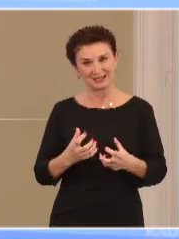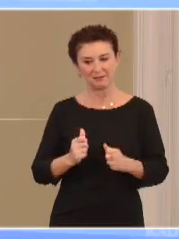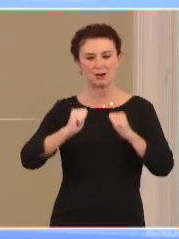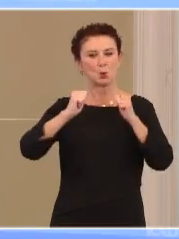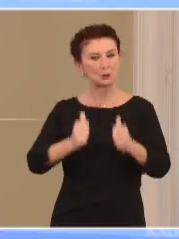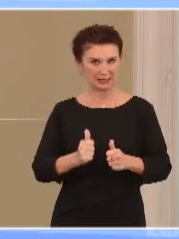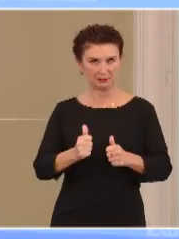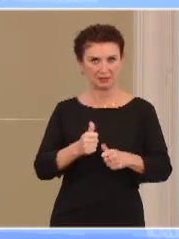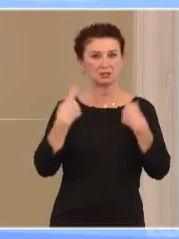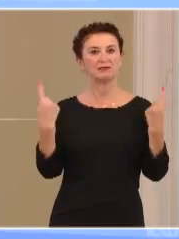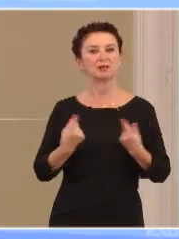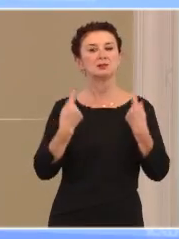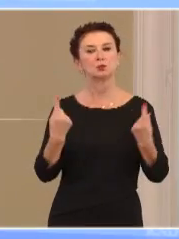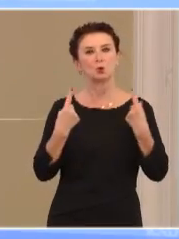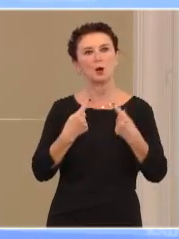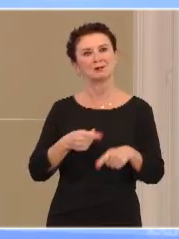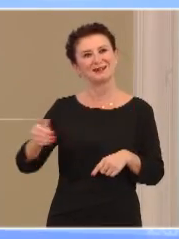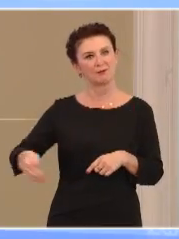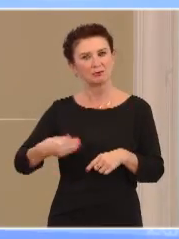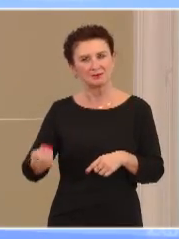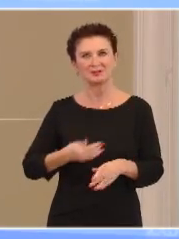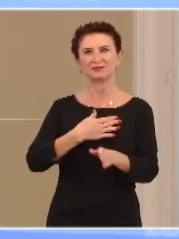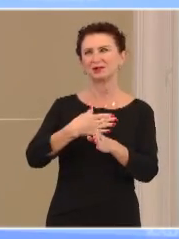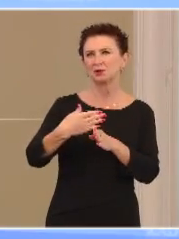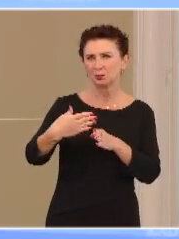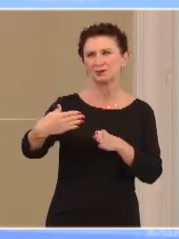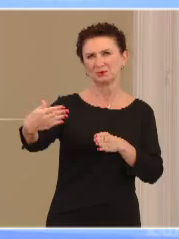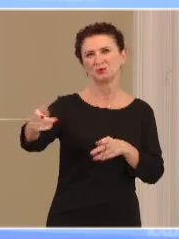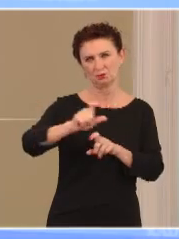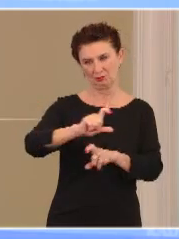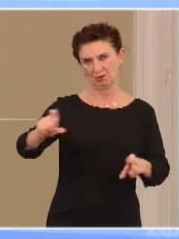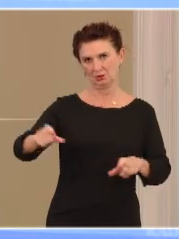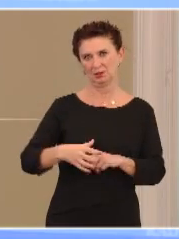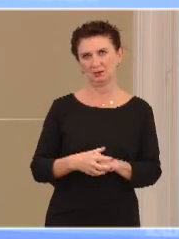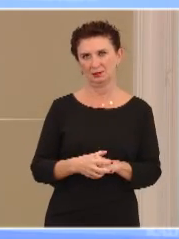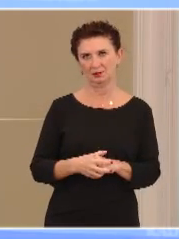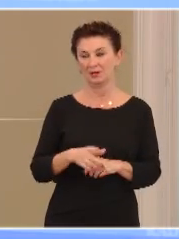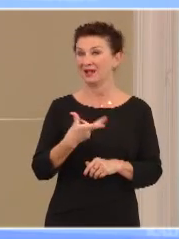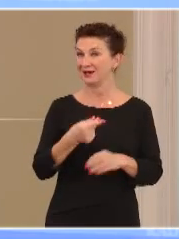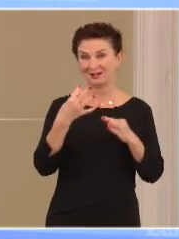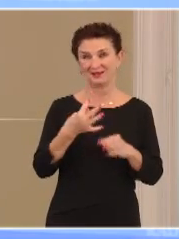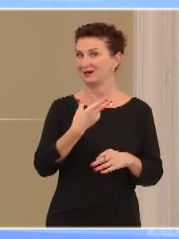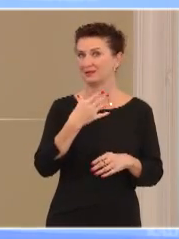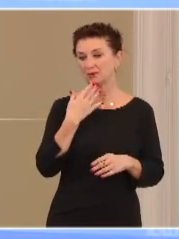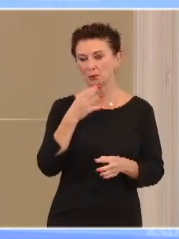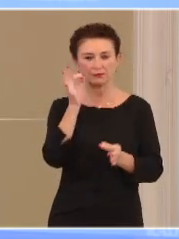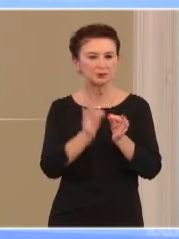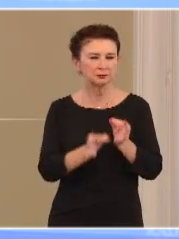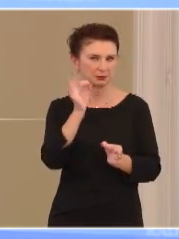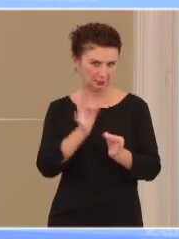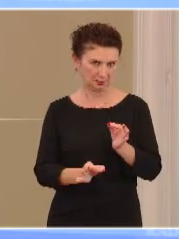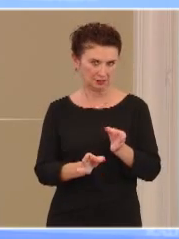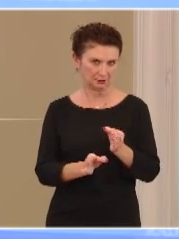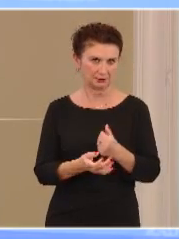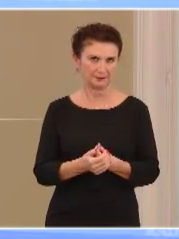racji tego, żeby być po prostu zwięzły, też nie mówię o szczegółach, ale oprócz tego, że